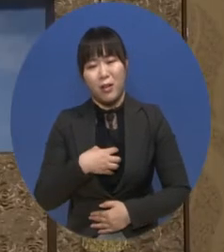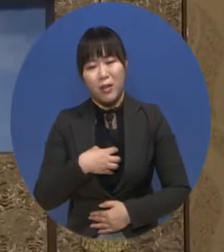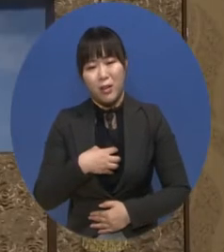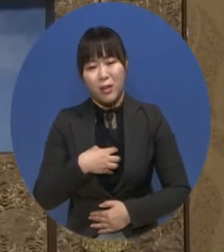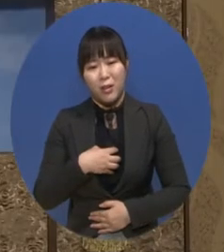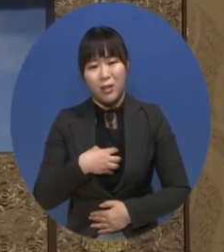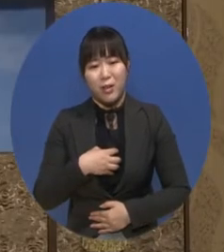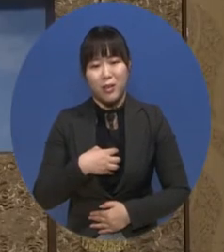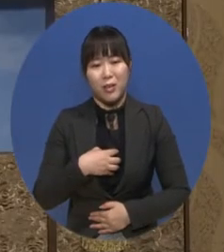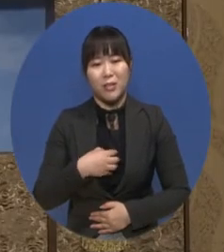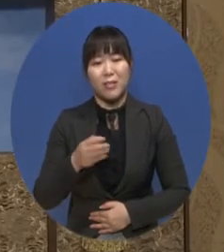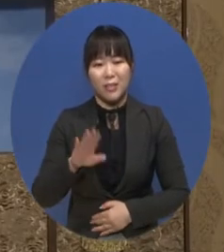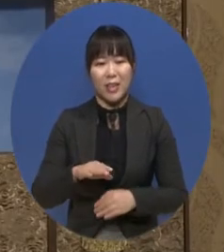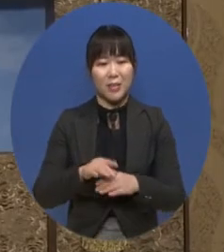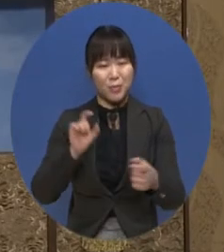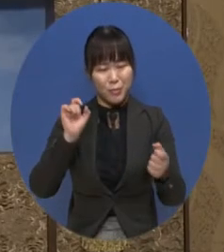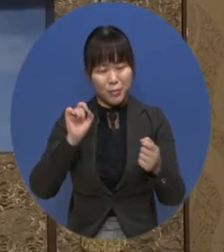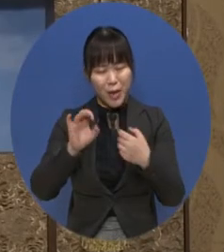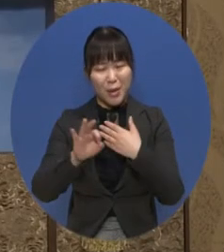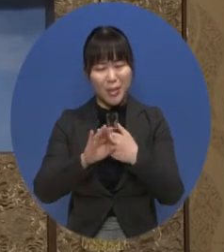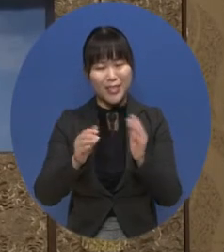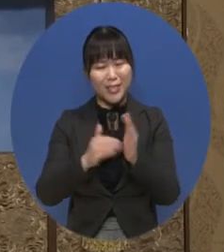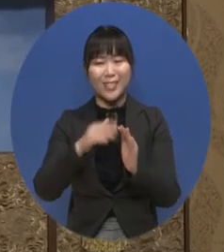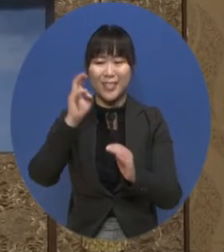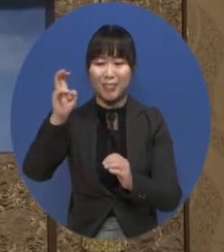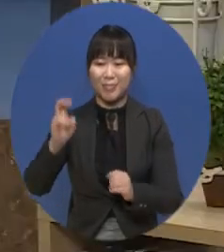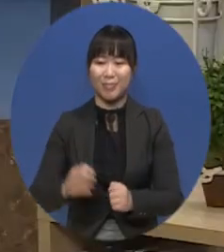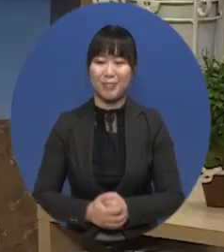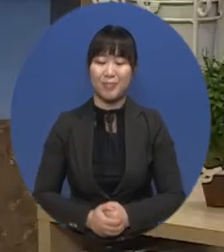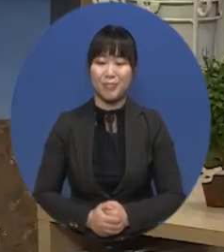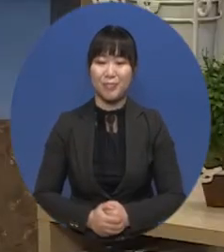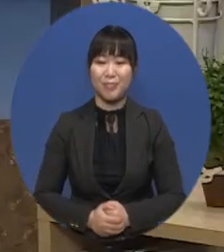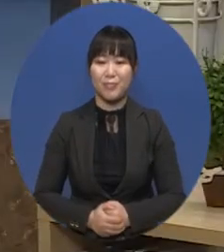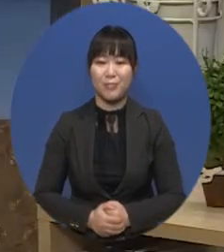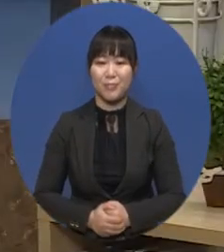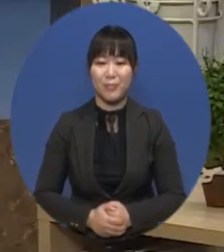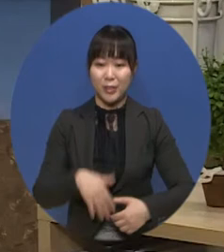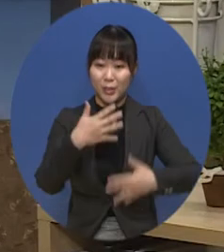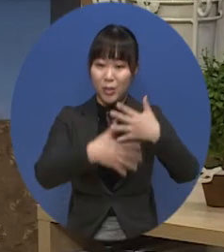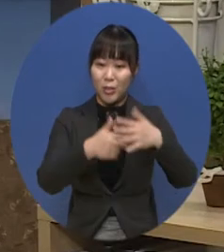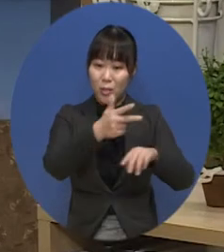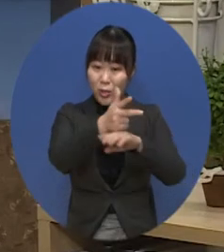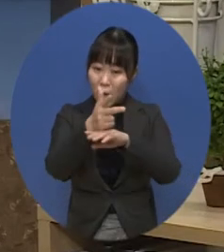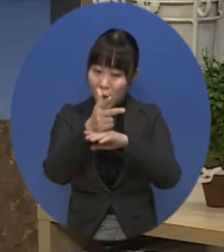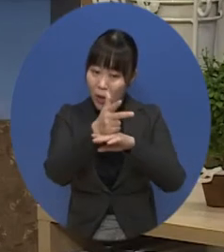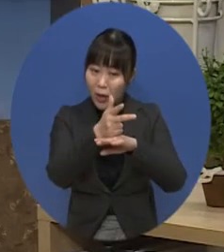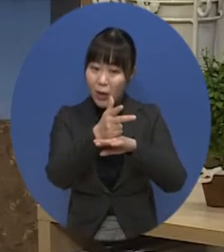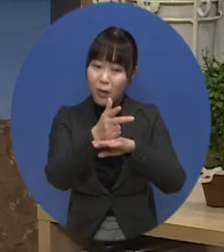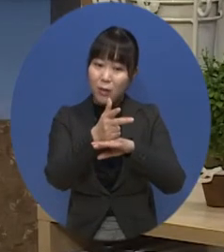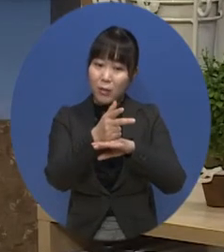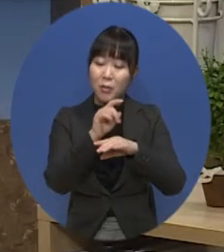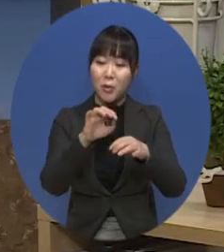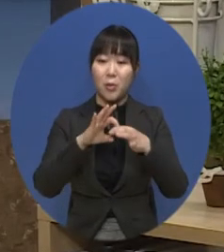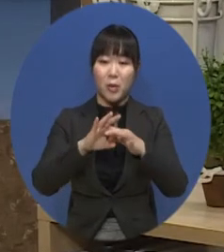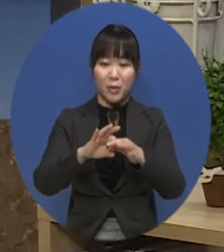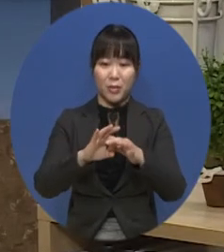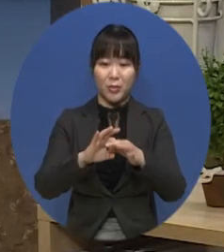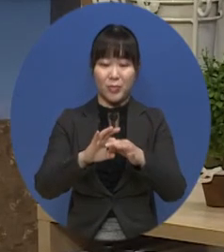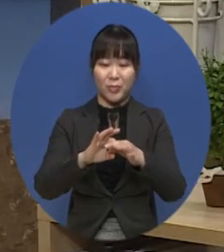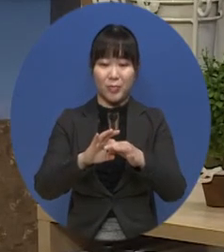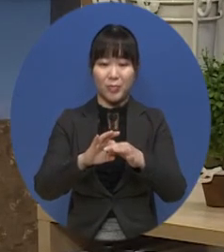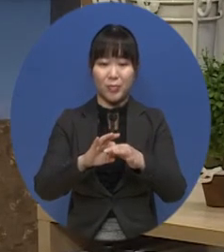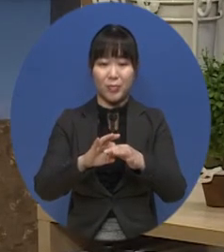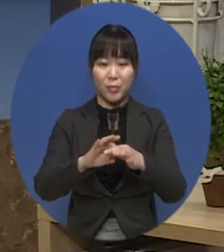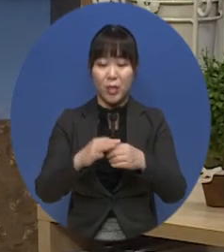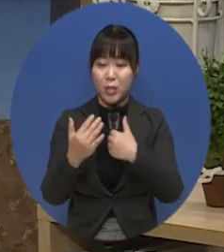텐데 네. 그때쯤이면 끝나겠죠. 네, 끝나겠죠. 네. 네, 그러면 이 영상을 촬영하고 하는 네. 것들은